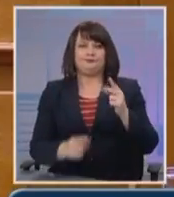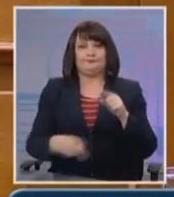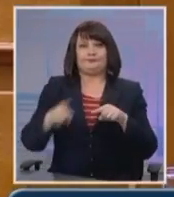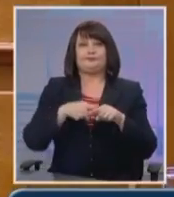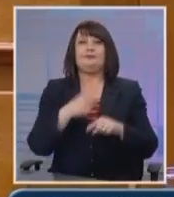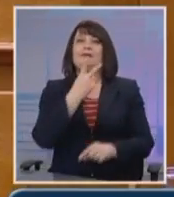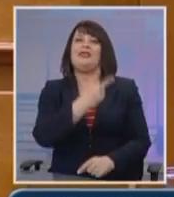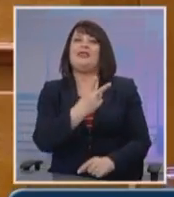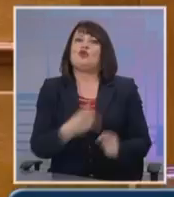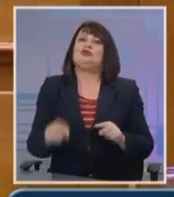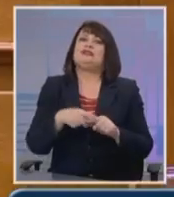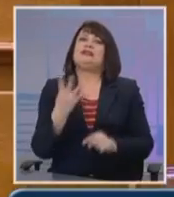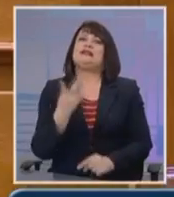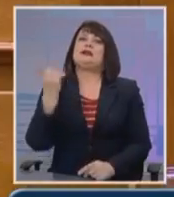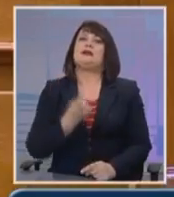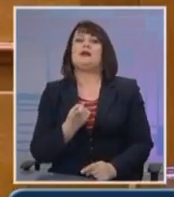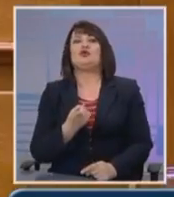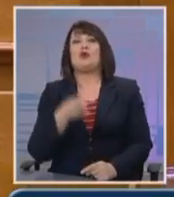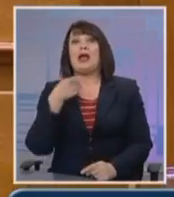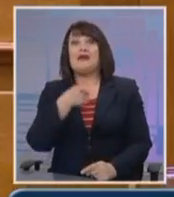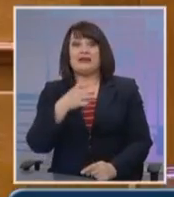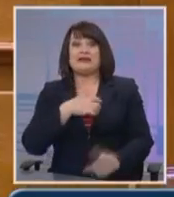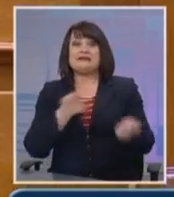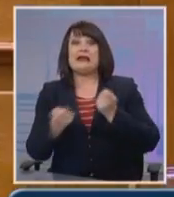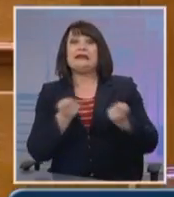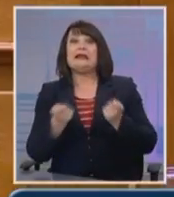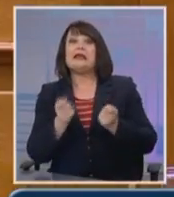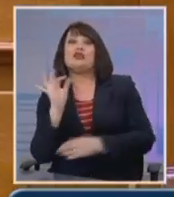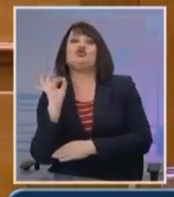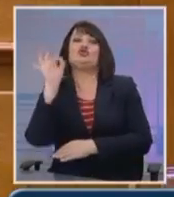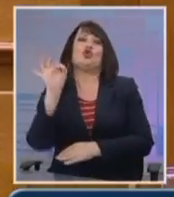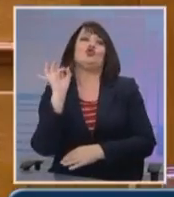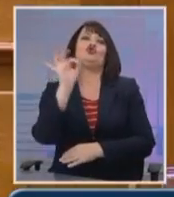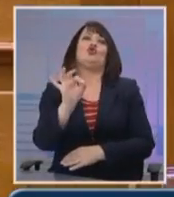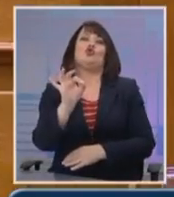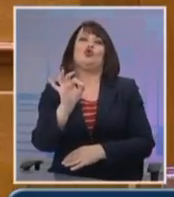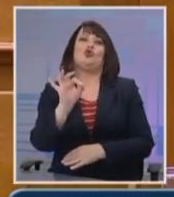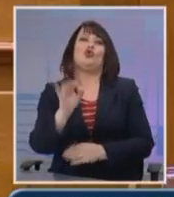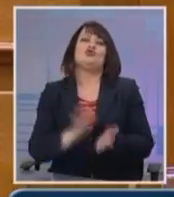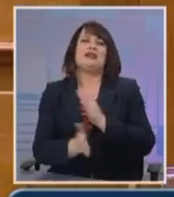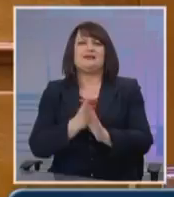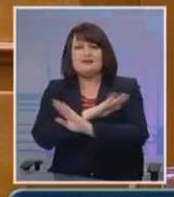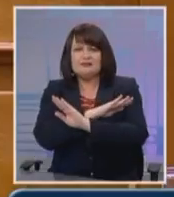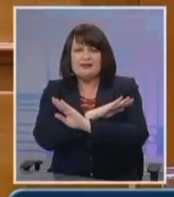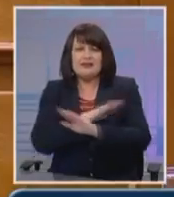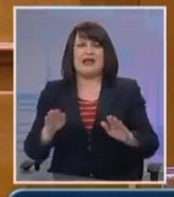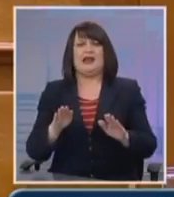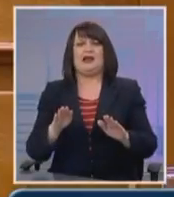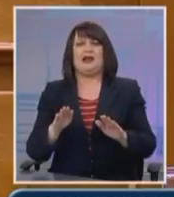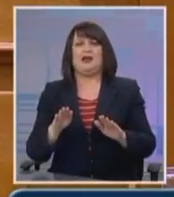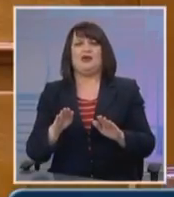2-4% λοιπόν. Αυτή πρέπει να είναι η στρατηγική στόχη για τη χώρα για να σπάσει οριστικά ο κύκλος